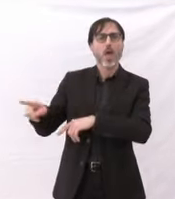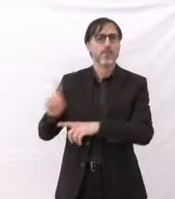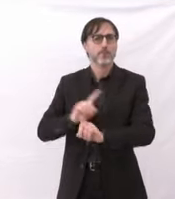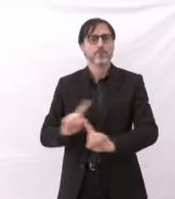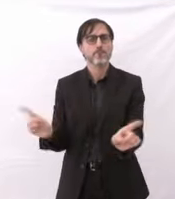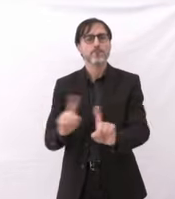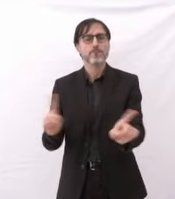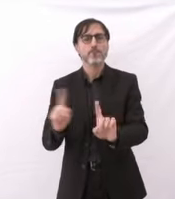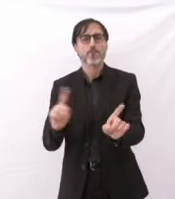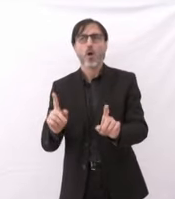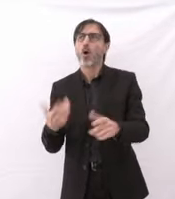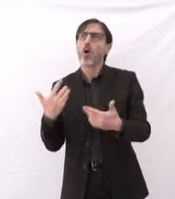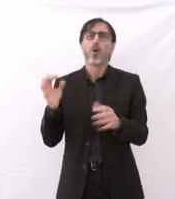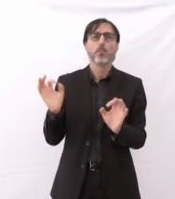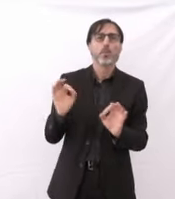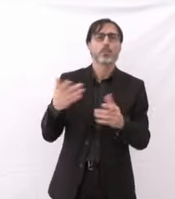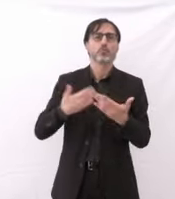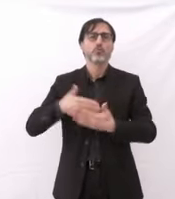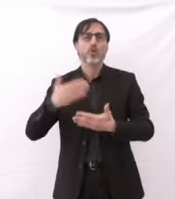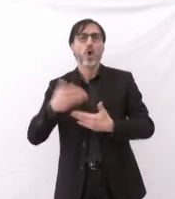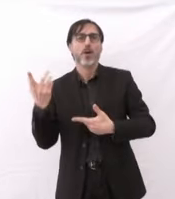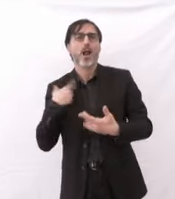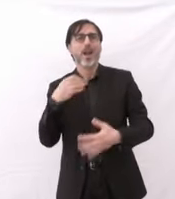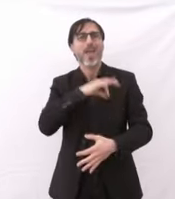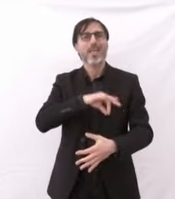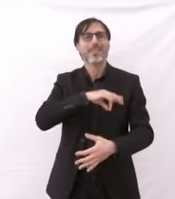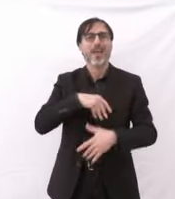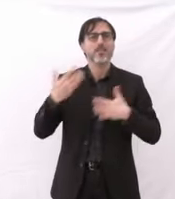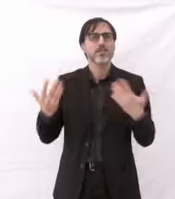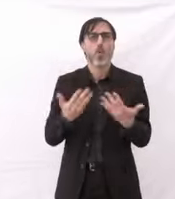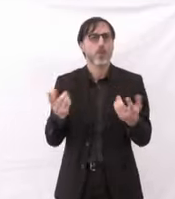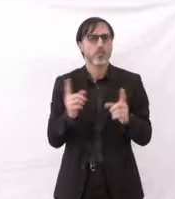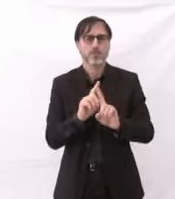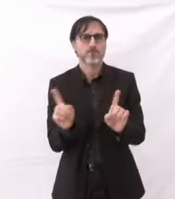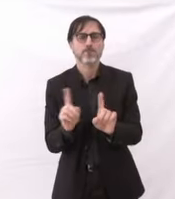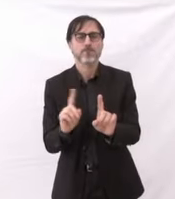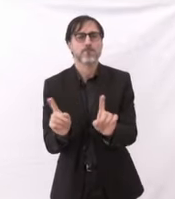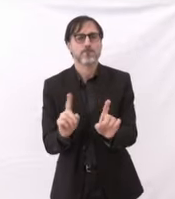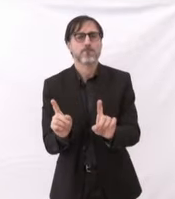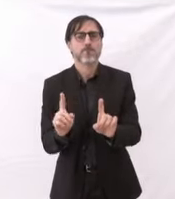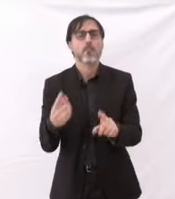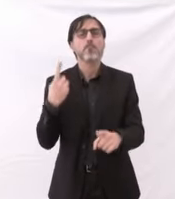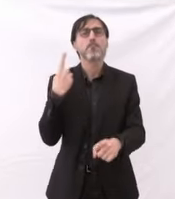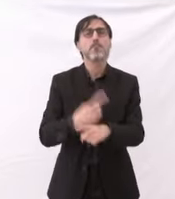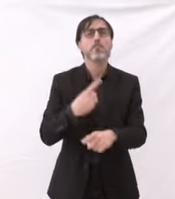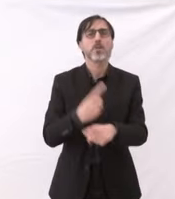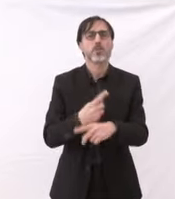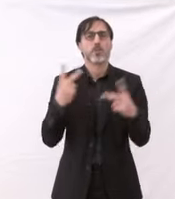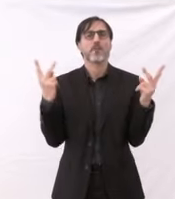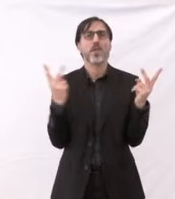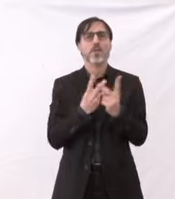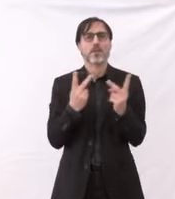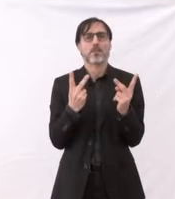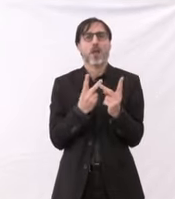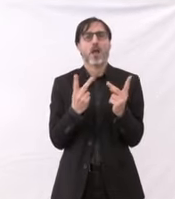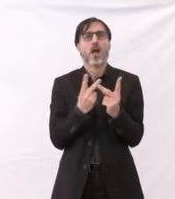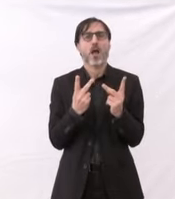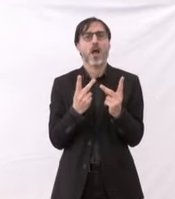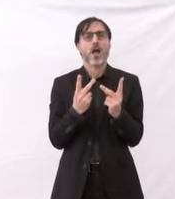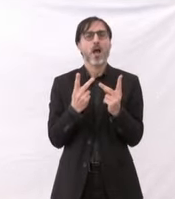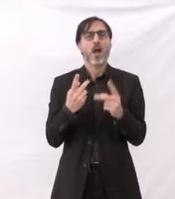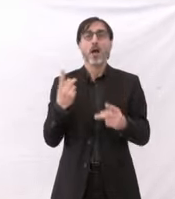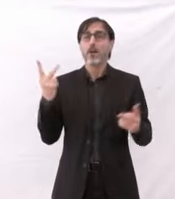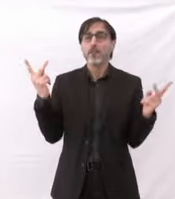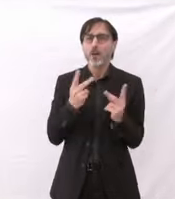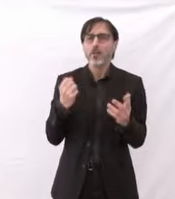di testate al servizio degli interessi di qualcuno. Bisogna della verità. La verità